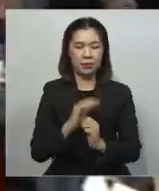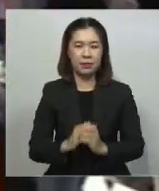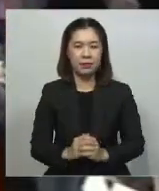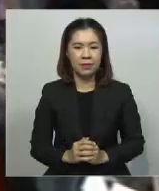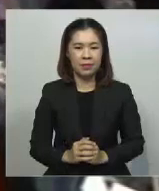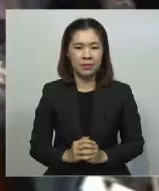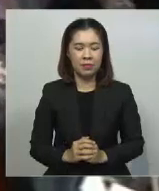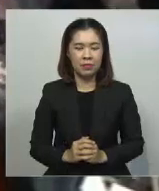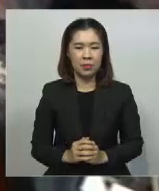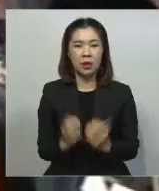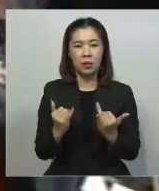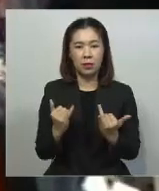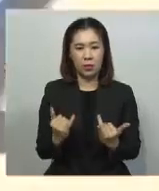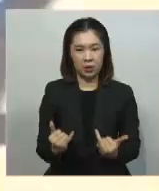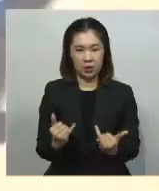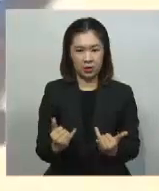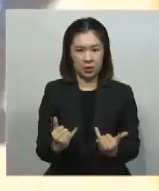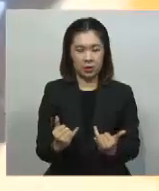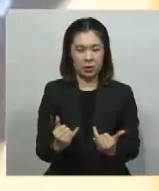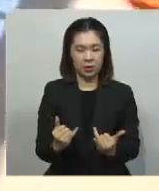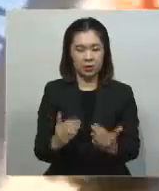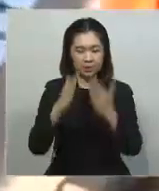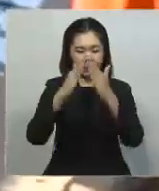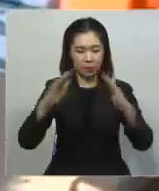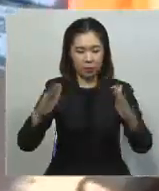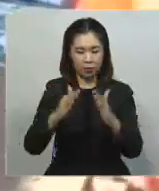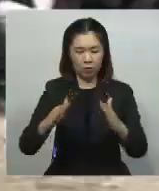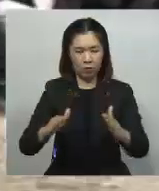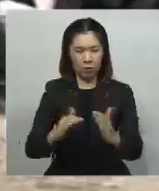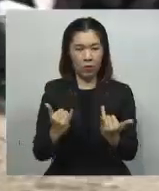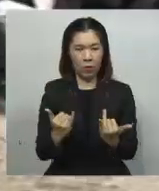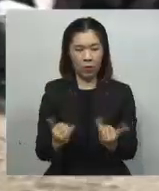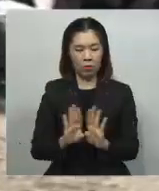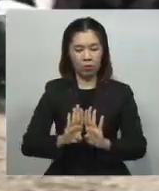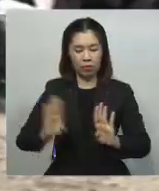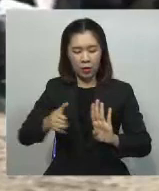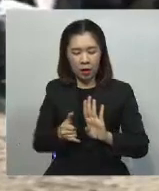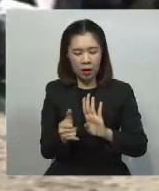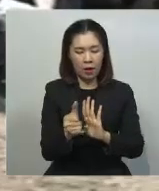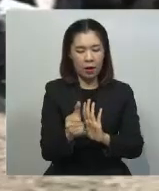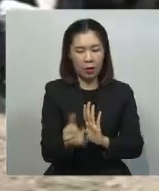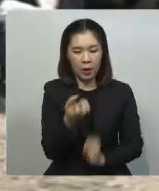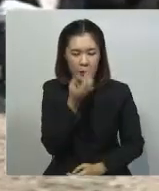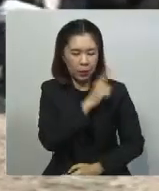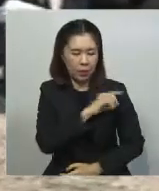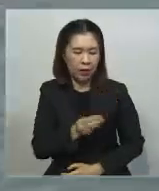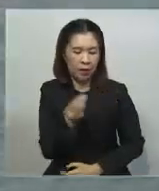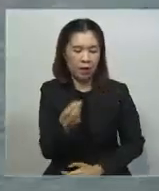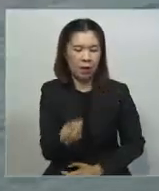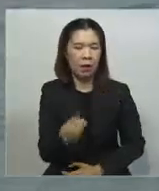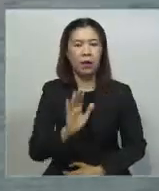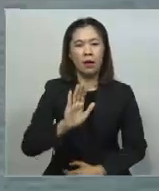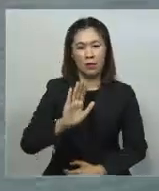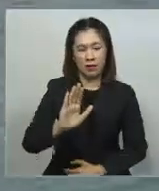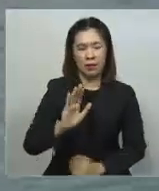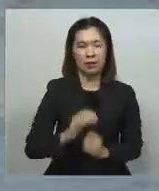ริสุทธโธเนื่องจากในวันนี้ค่ะที่ชาปนสถานชั่วคราวงดให้ประชาชนเข้าวางดอกไม้จันทร์ขณะที่ประชาชนและศิษย